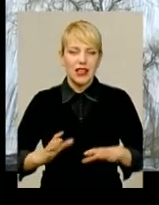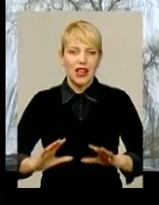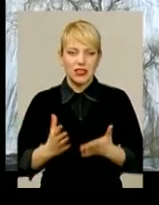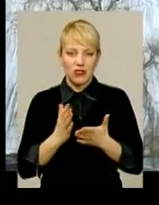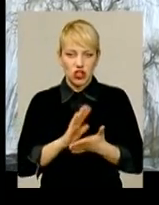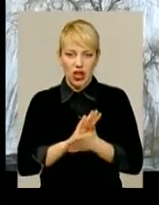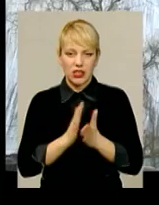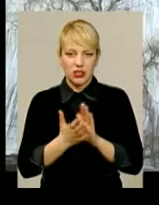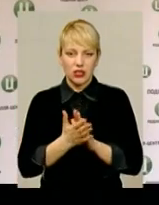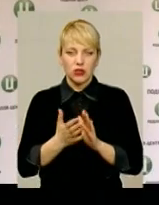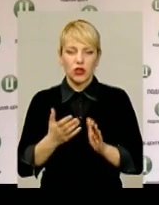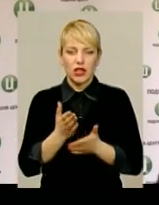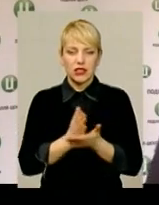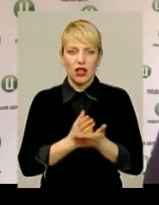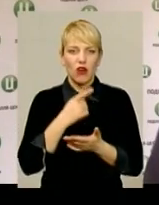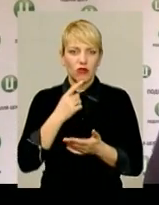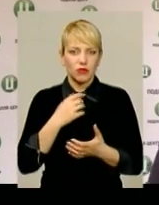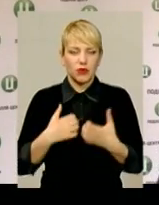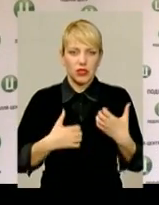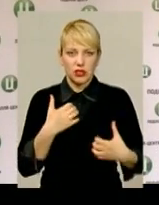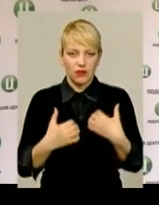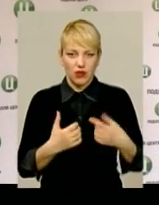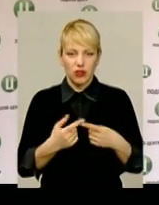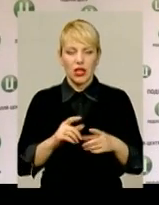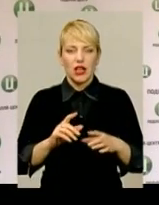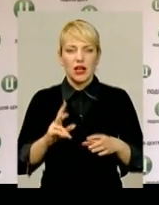може зіграти злий жарт. На звичайній, на рядовій пожежі